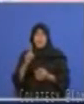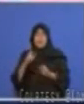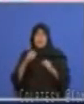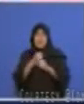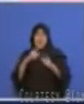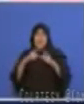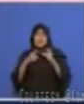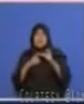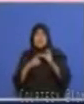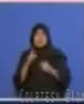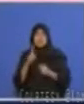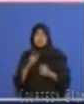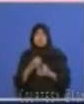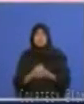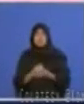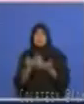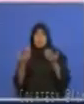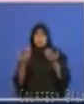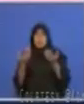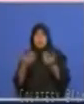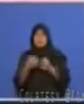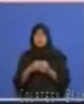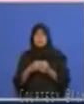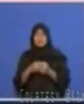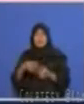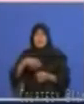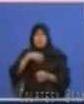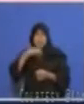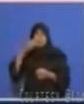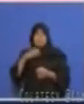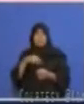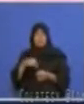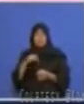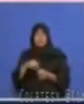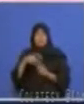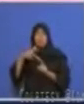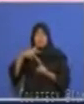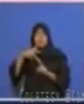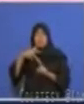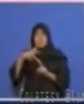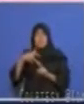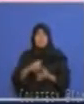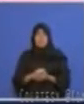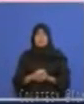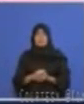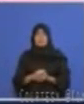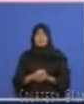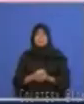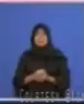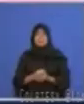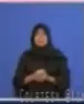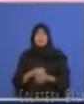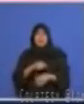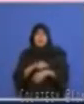kami mudah-mudahan masyarakat S Selatan memberikan tanggung jawab Kami akan Selesaikan masalah irigasi untuk menjadi irigasi